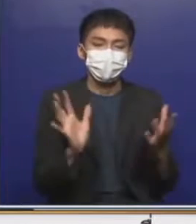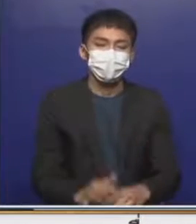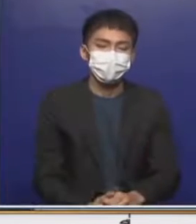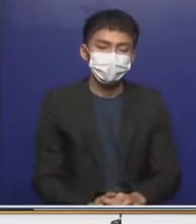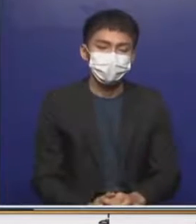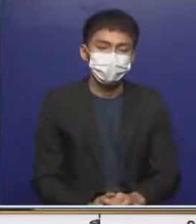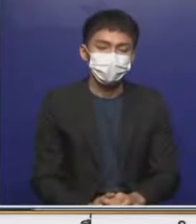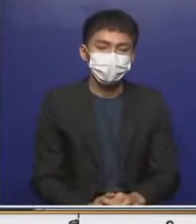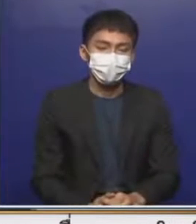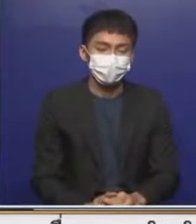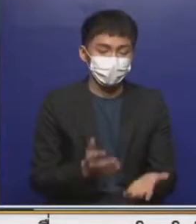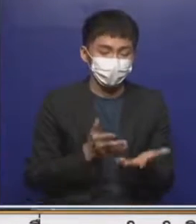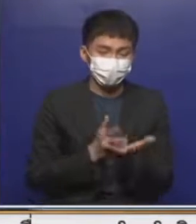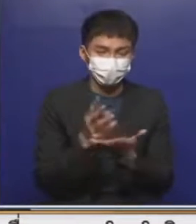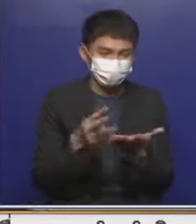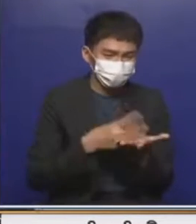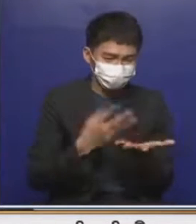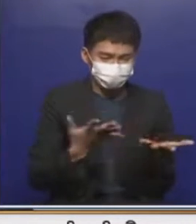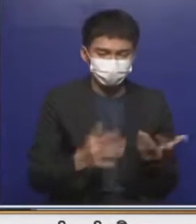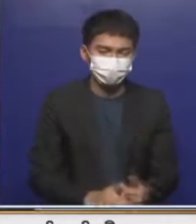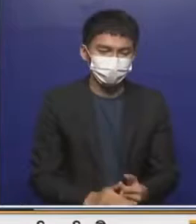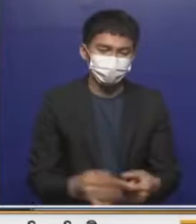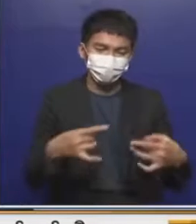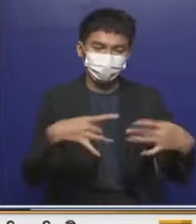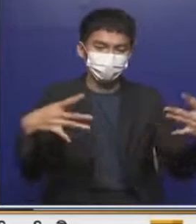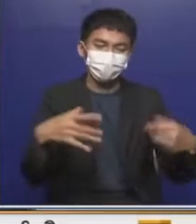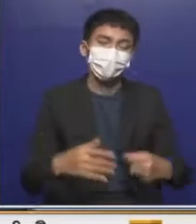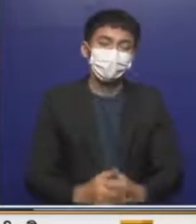เทียงทางวชาการนั่นเป็นอะไรที่ทำได้ยากมากๆ